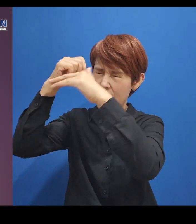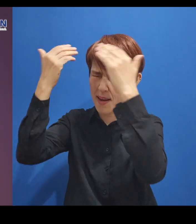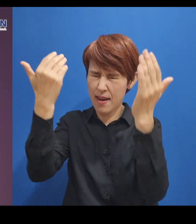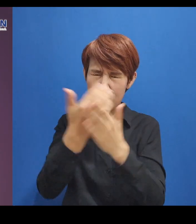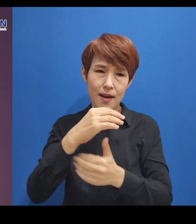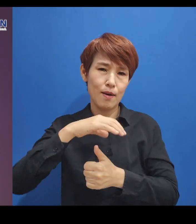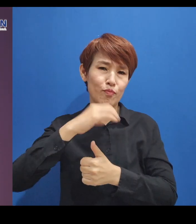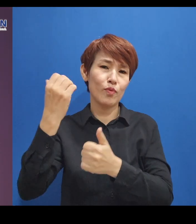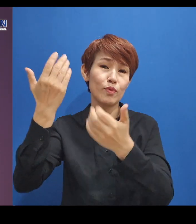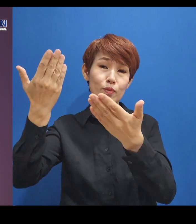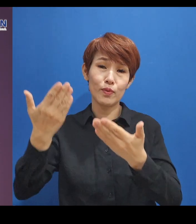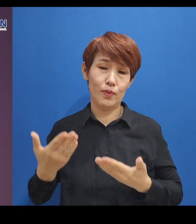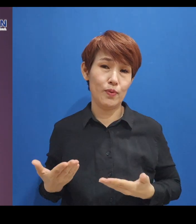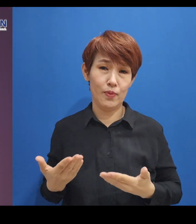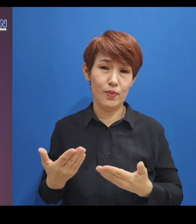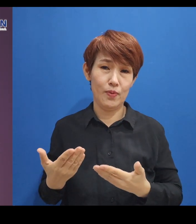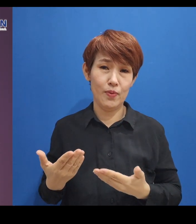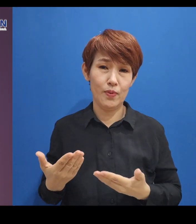풀어버리시고 나를